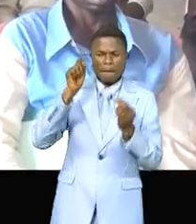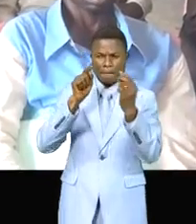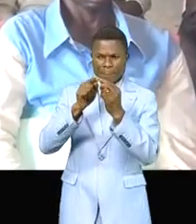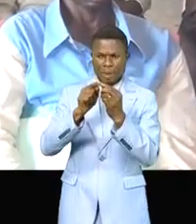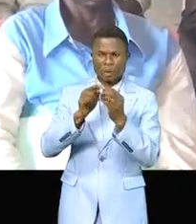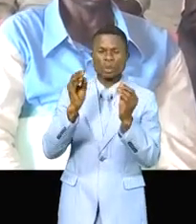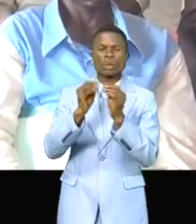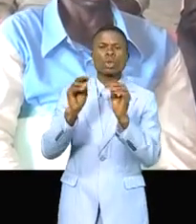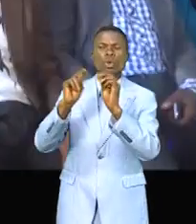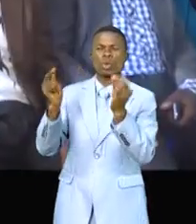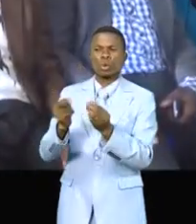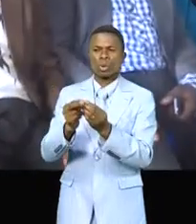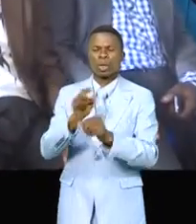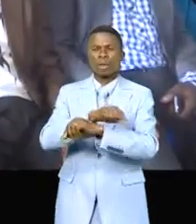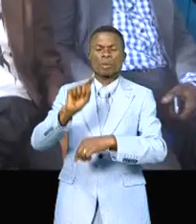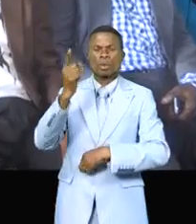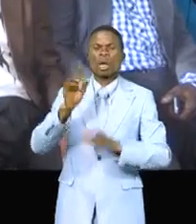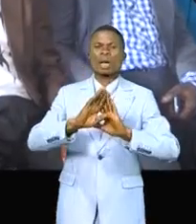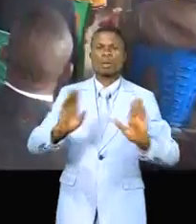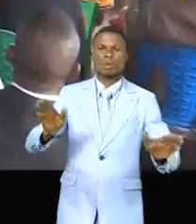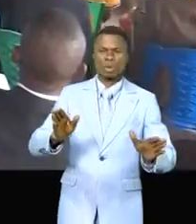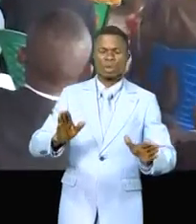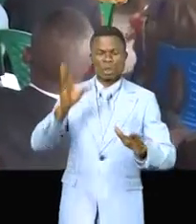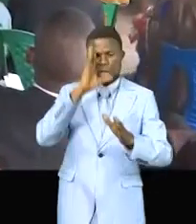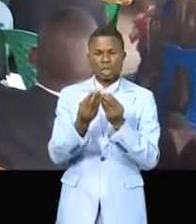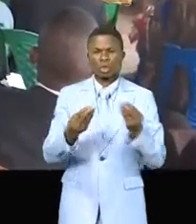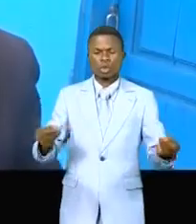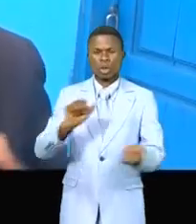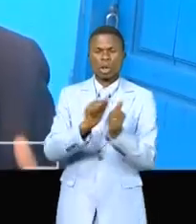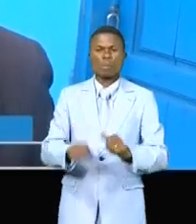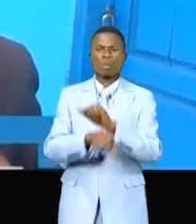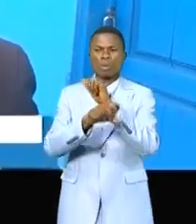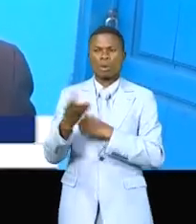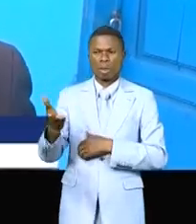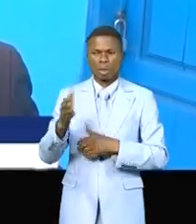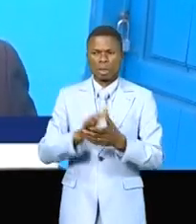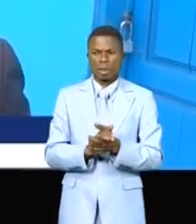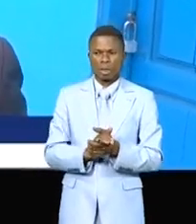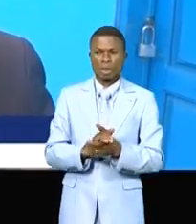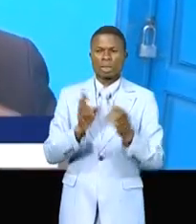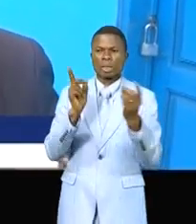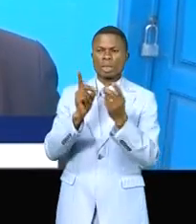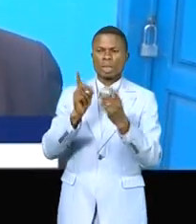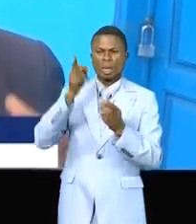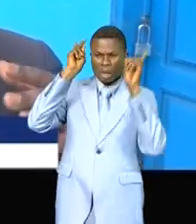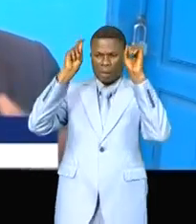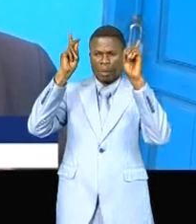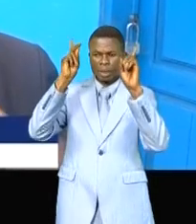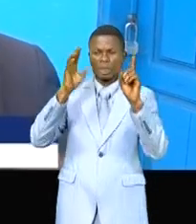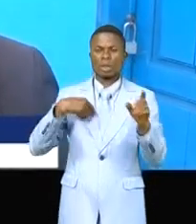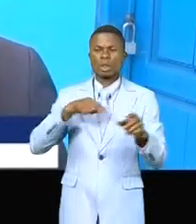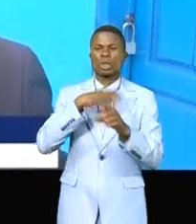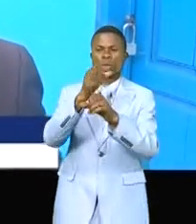leur structure, l'unique instance habilitée à trancher les conflits coutumiers. On a fini avec les approches pédagogiques, on a réussi